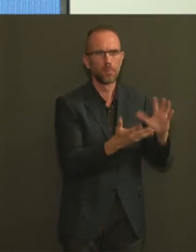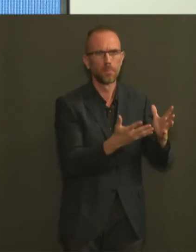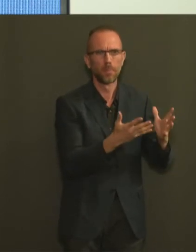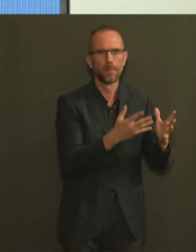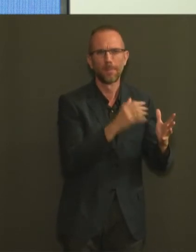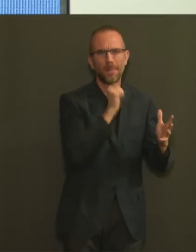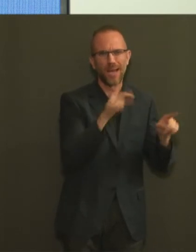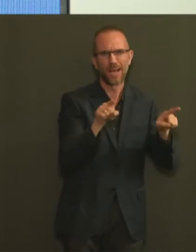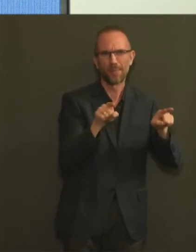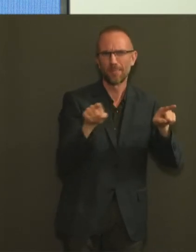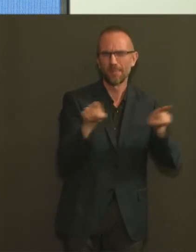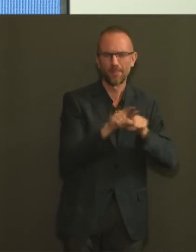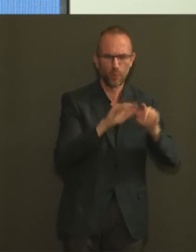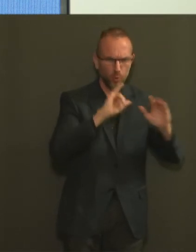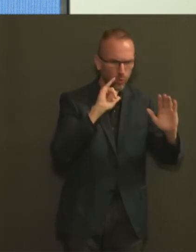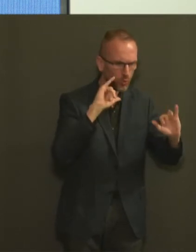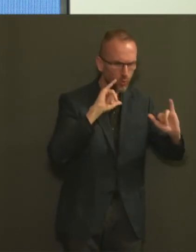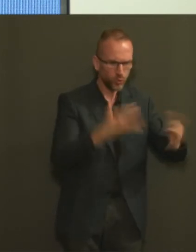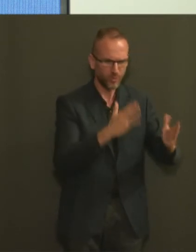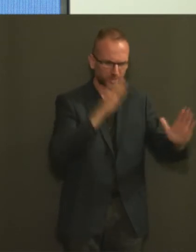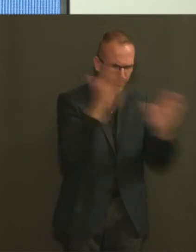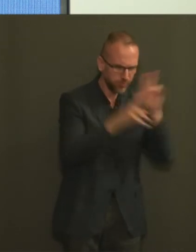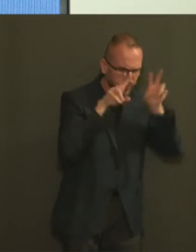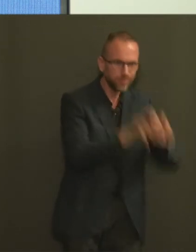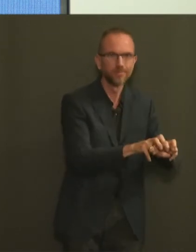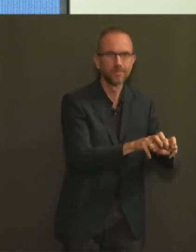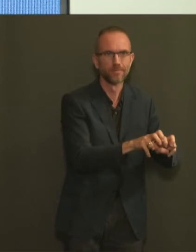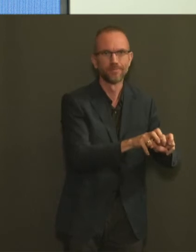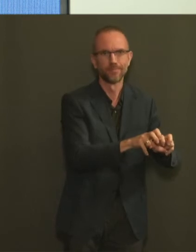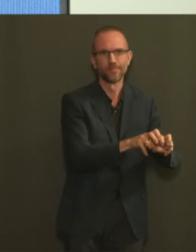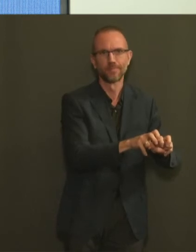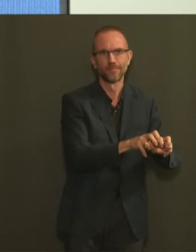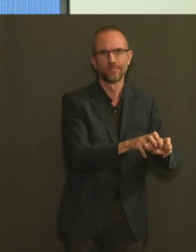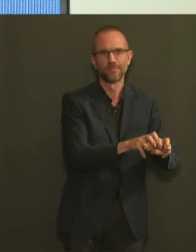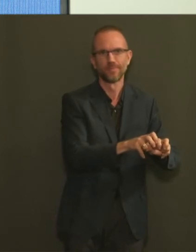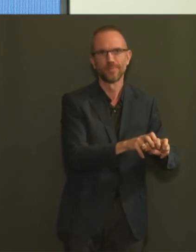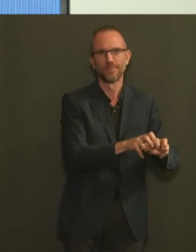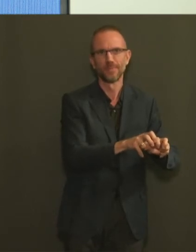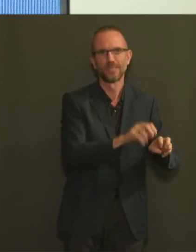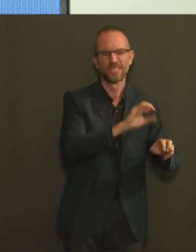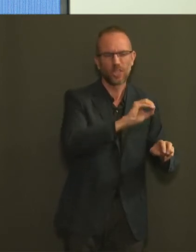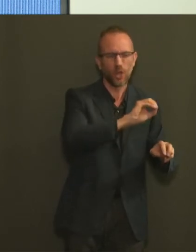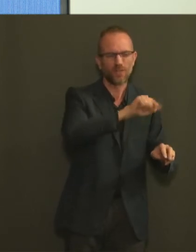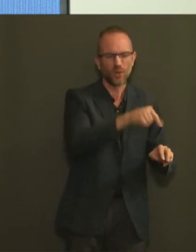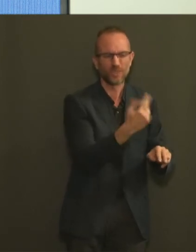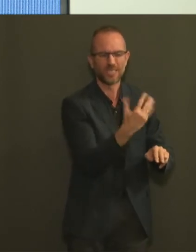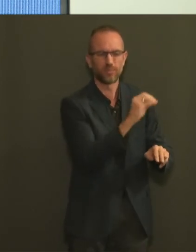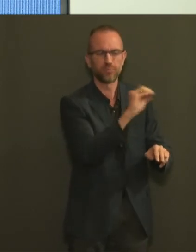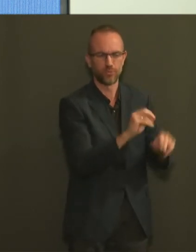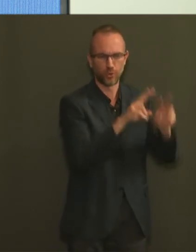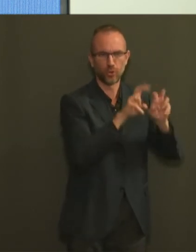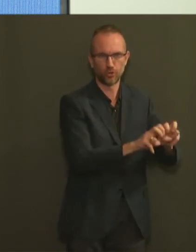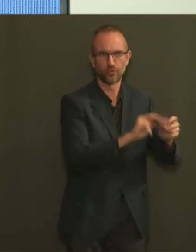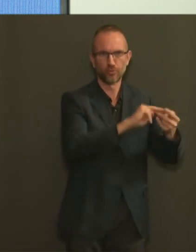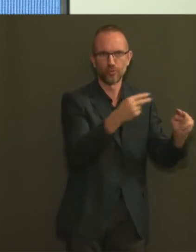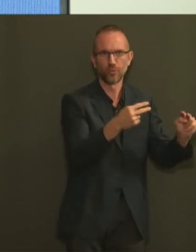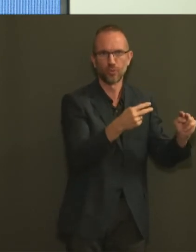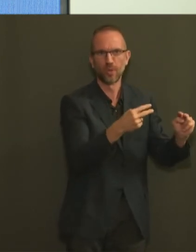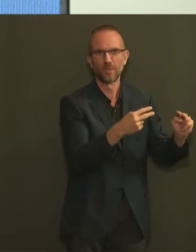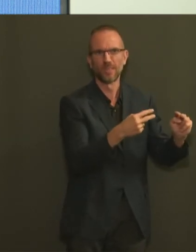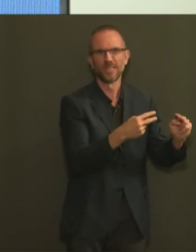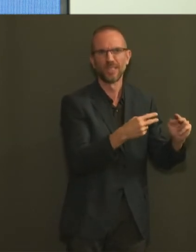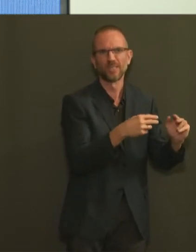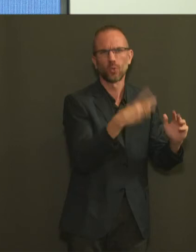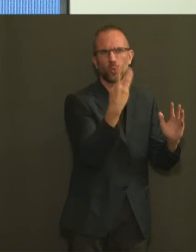0 vécu le 5 % de ces souches en l'occurrence 3300 souches sur 600 milles souche